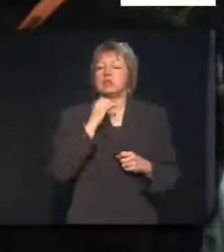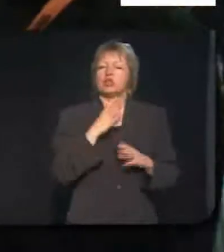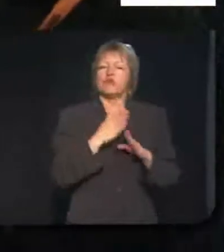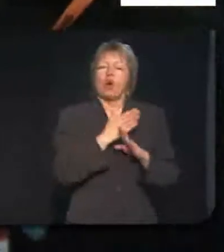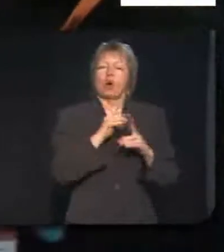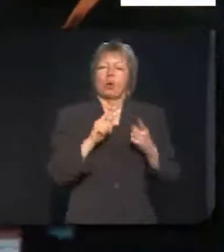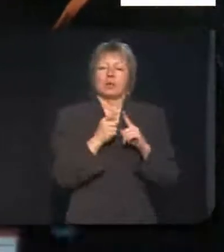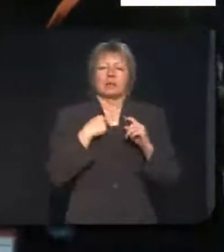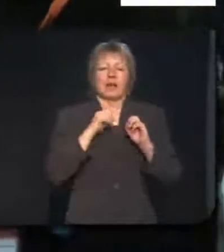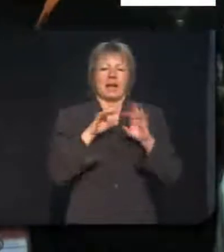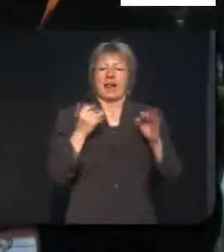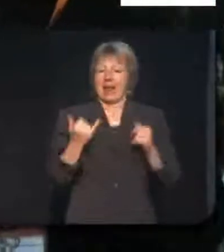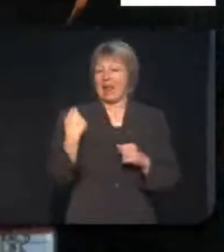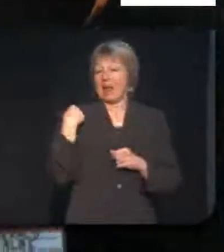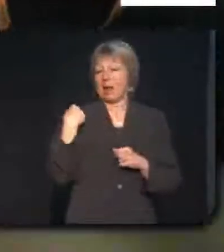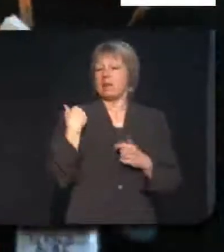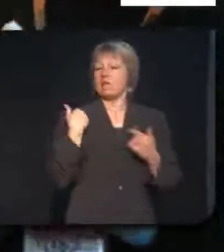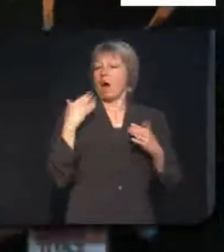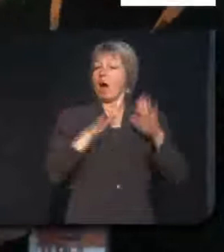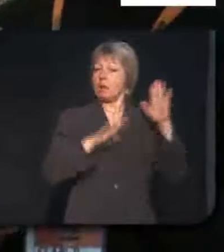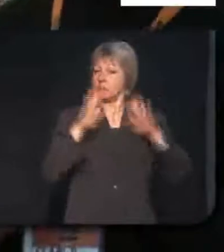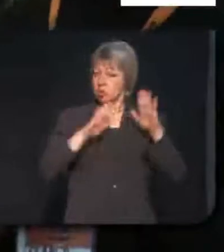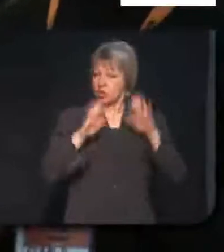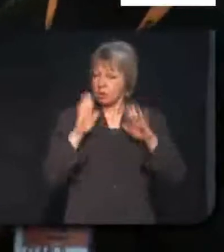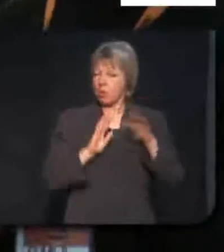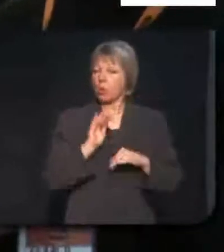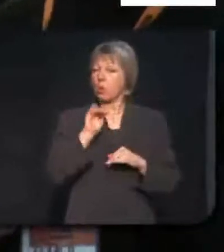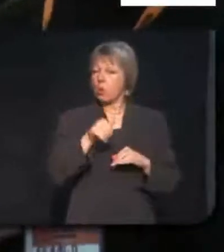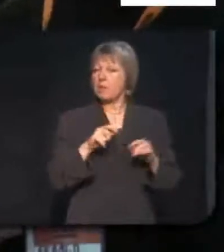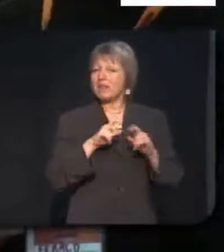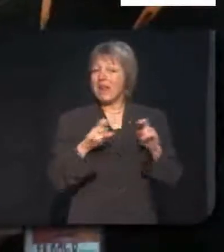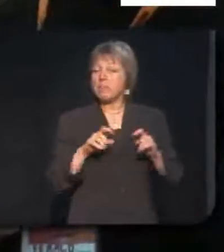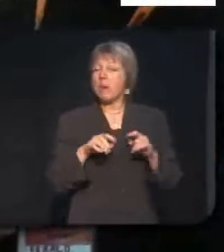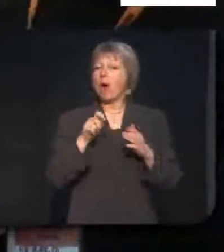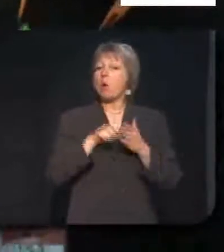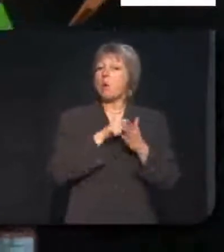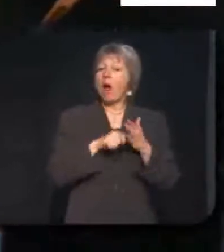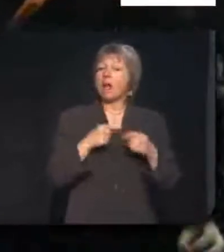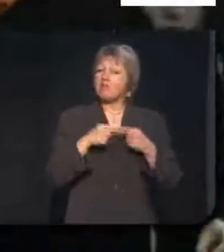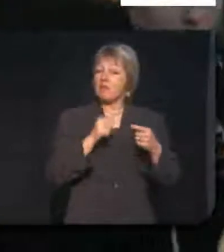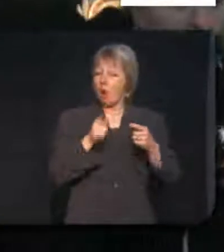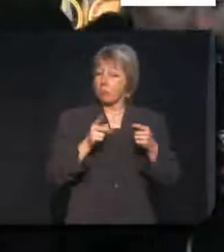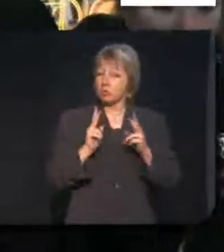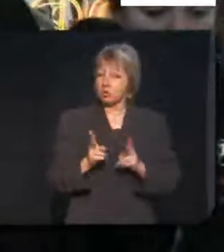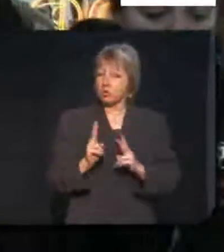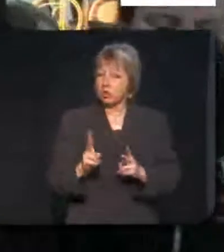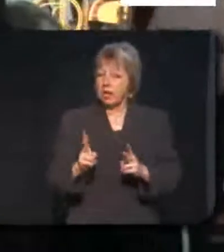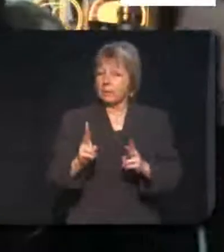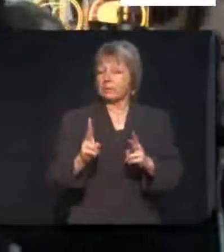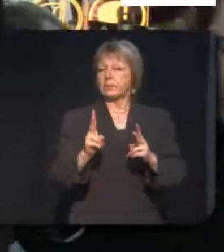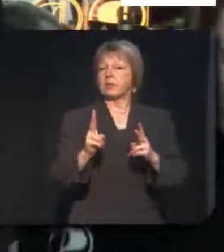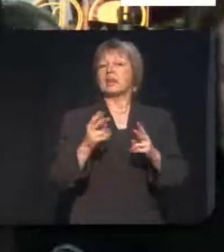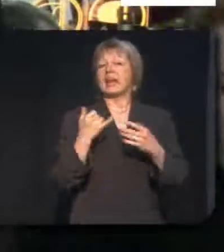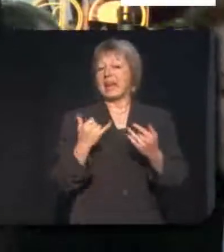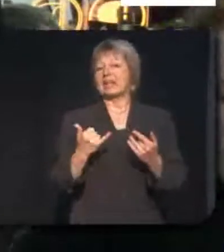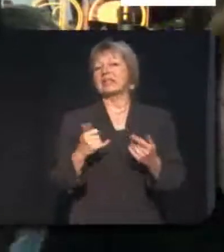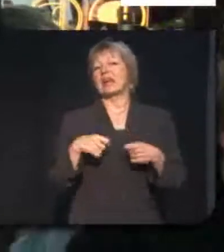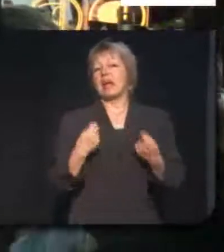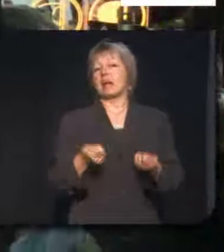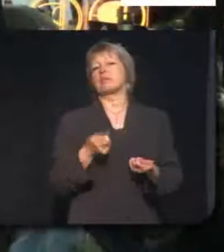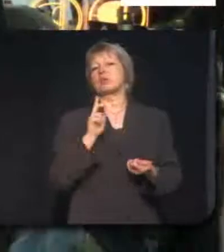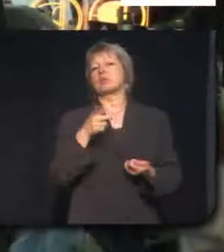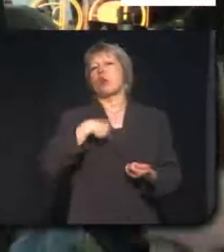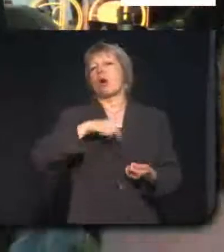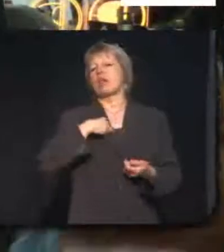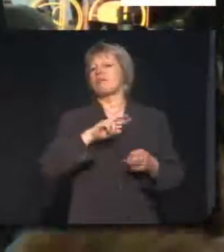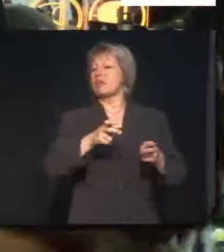wir haben eben abgestimmt ob wir die ob wir das Wahlverfahren richtig finden aber daraus wurde jetzt beschlussfolger dass wir es wiederholen wollen das halte ich